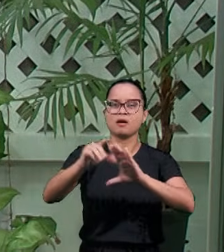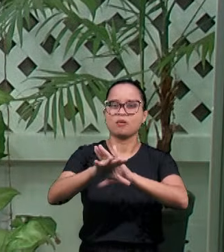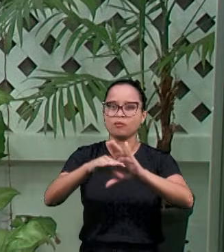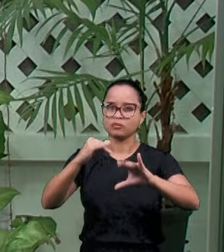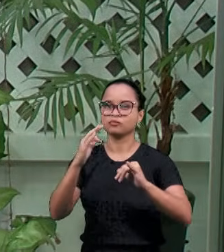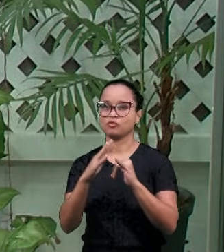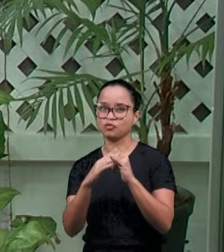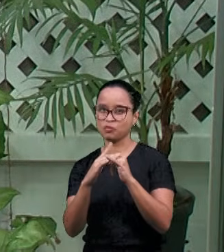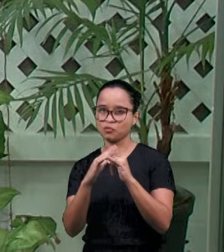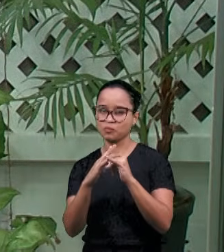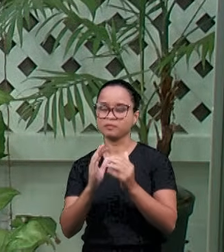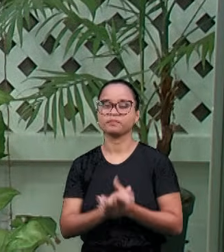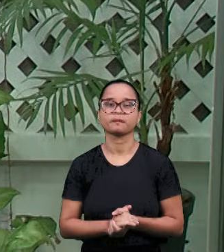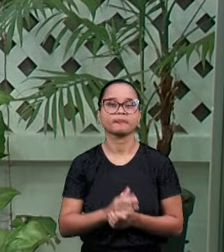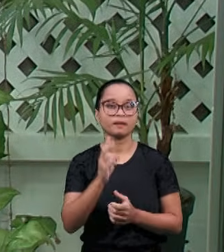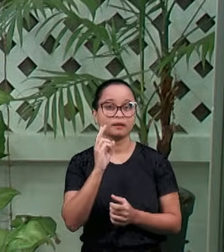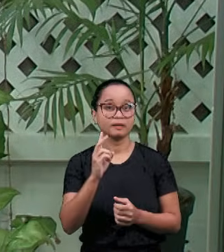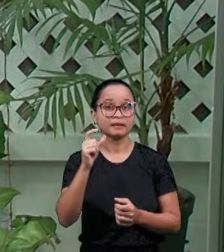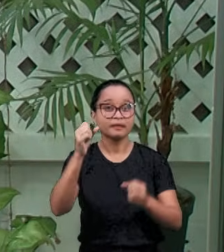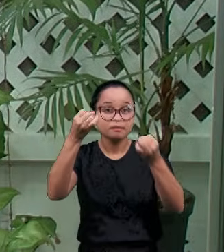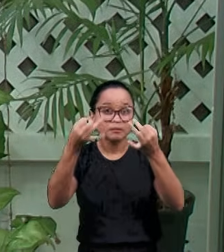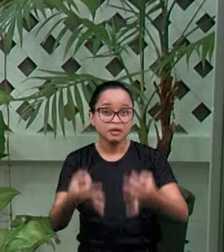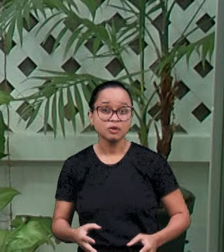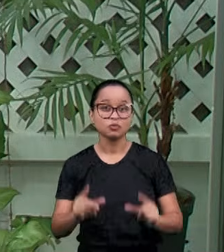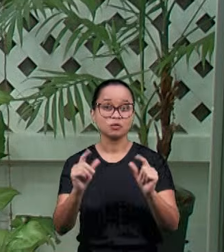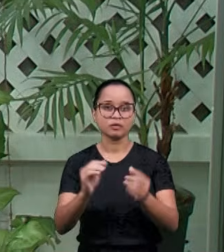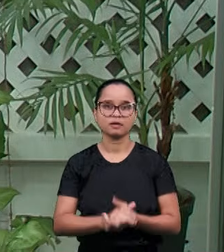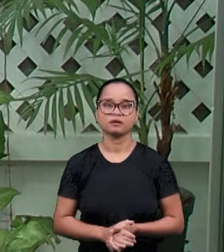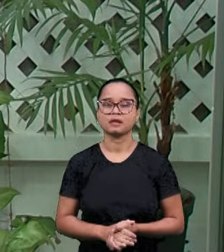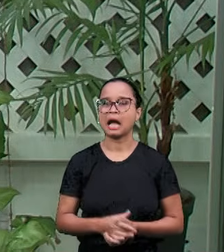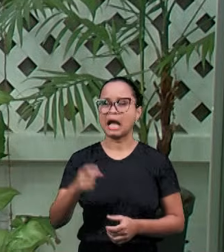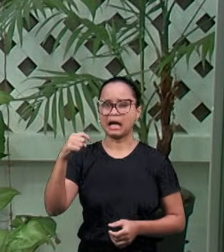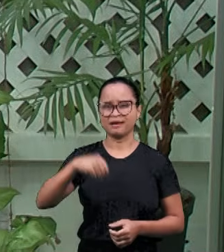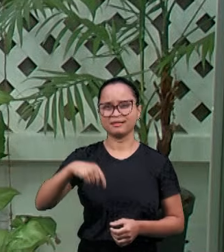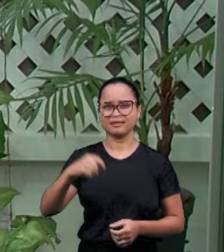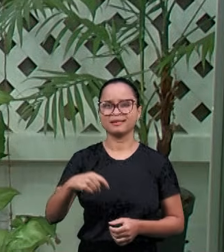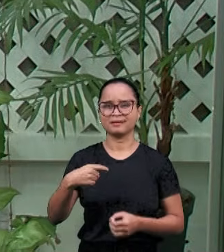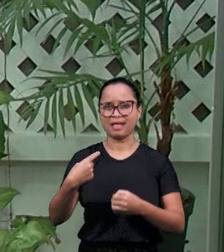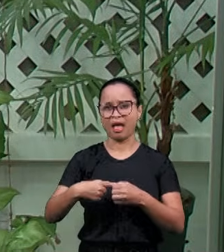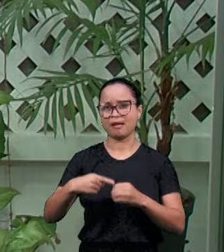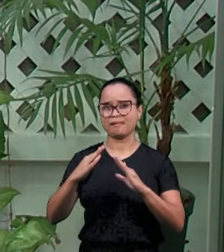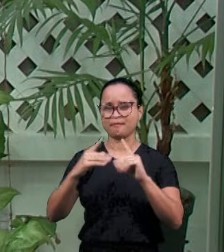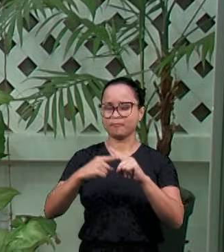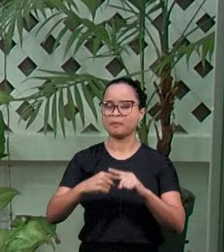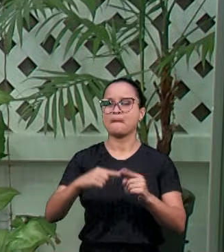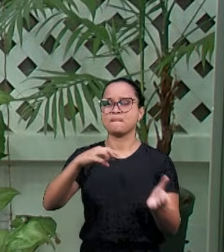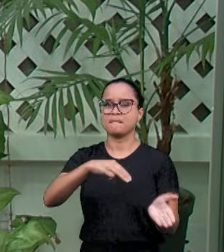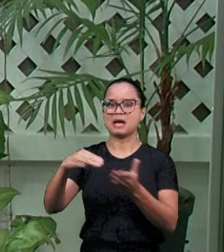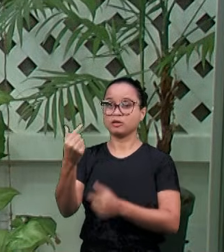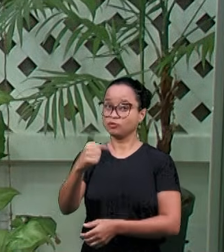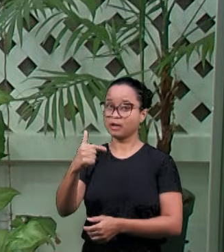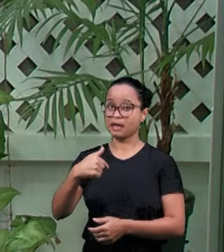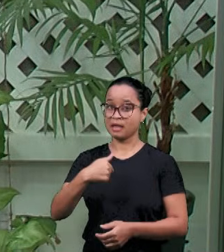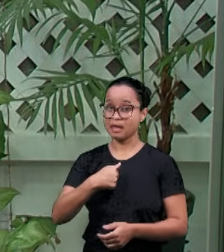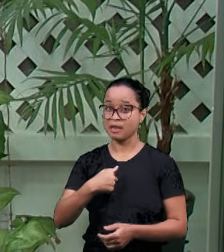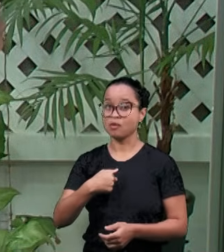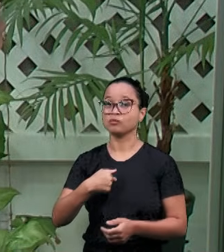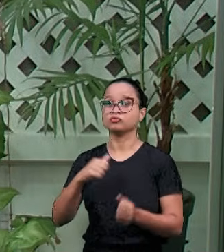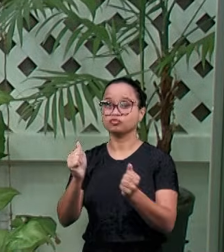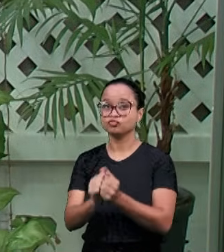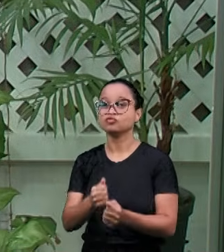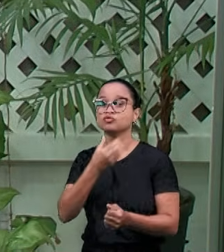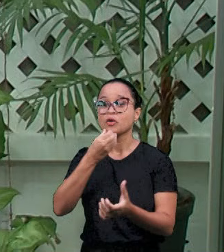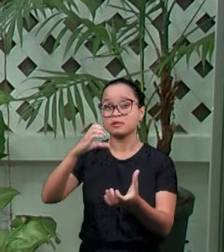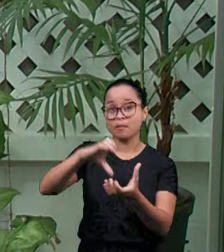télévision, YouTube. Il dit, ici, nous n'avons pas d'Église Maranatha. Moi et mon époux, il y a un nom ici,